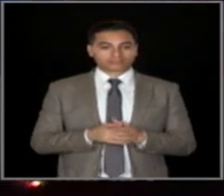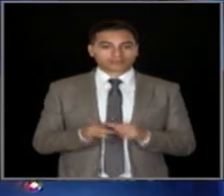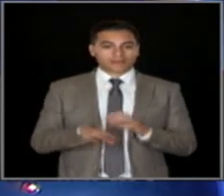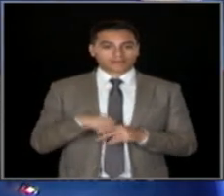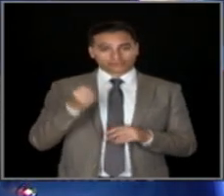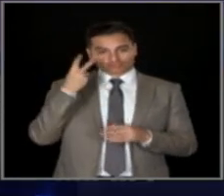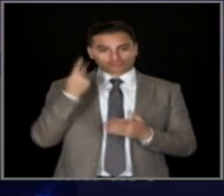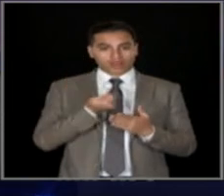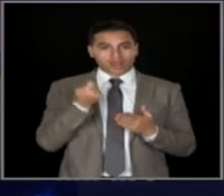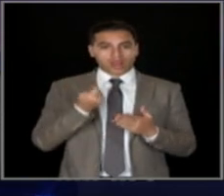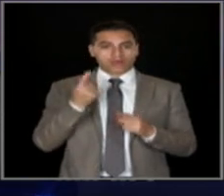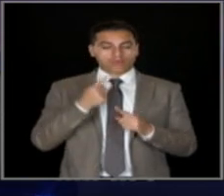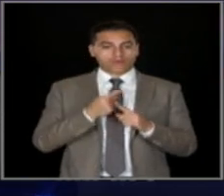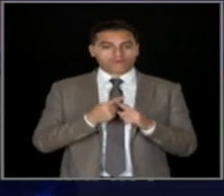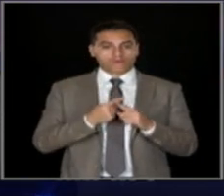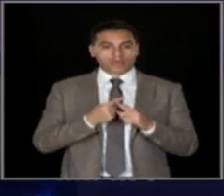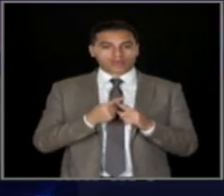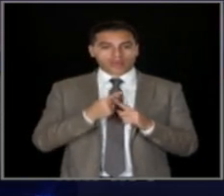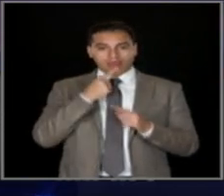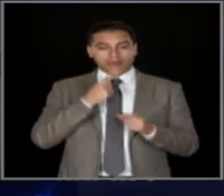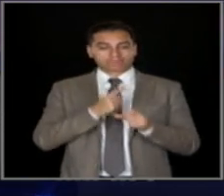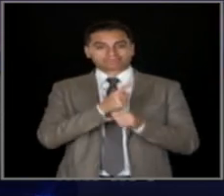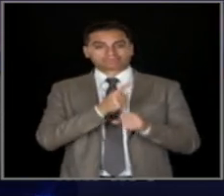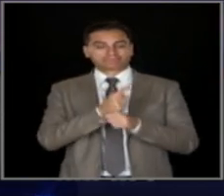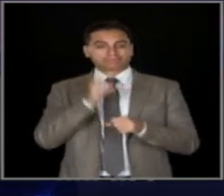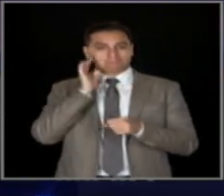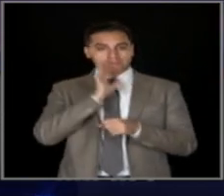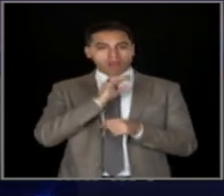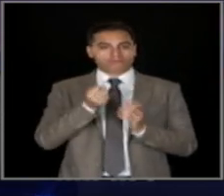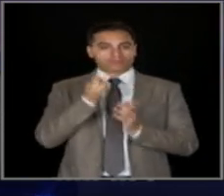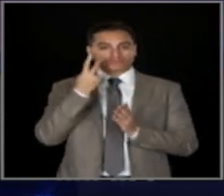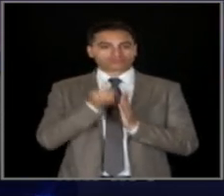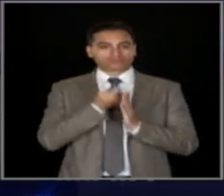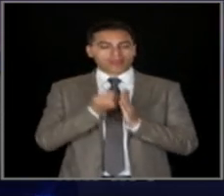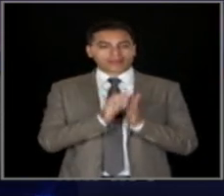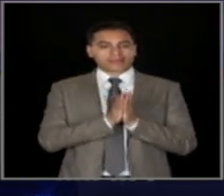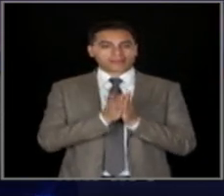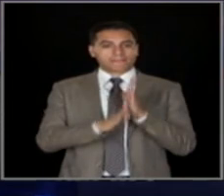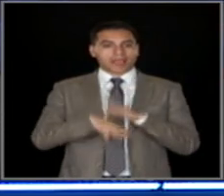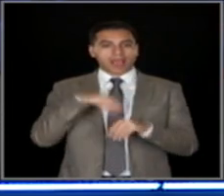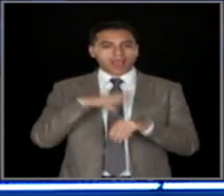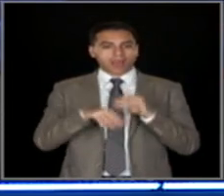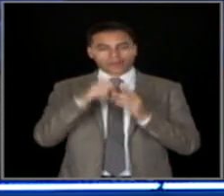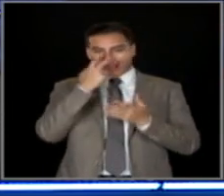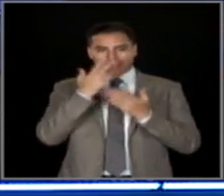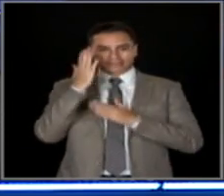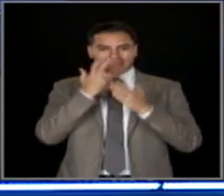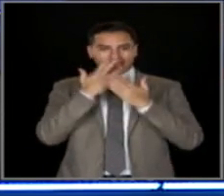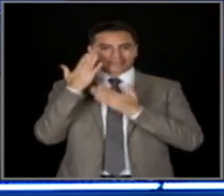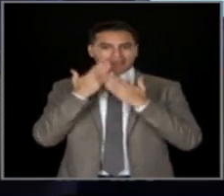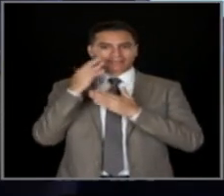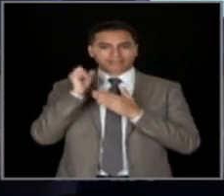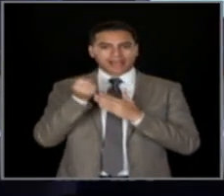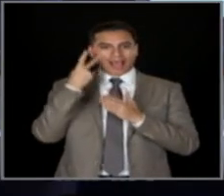شاعر وناقد، أول من حاول كتابة تاريخ كامل للأدب